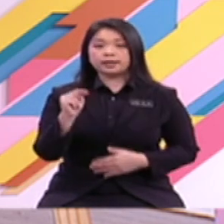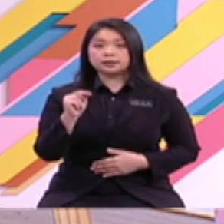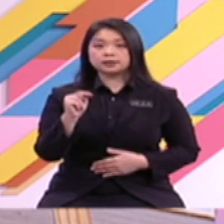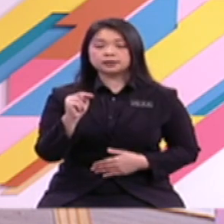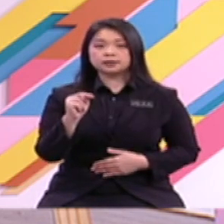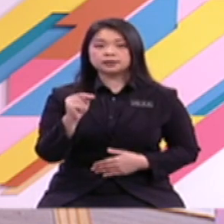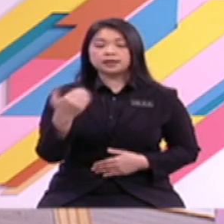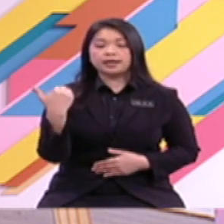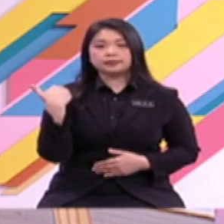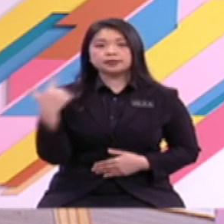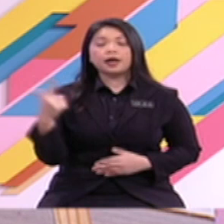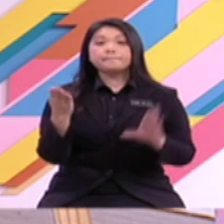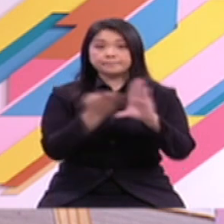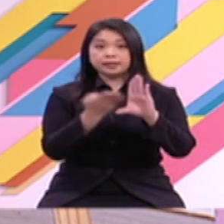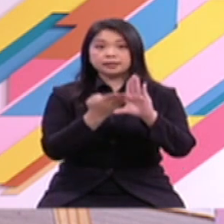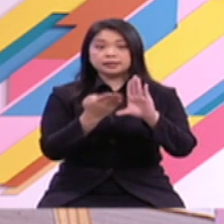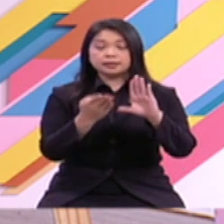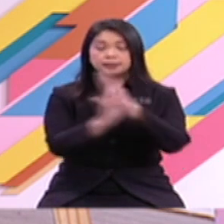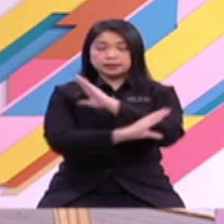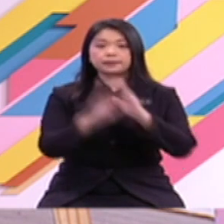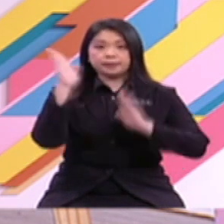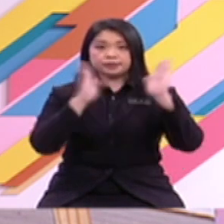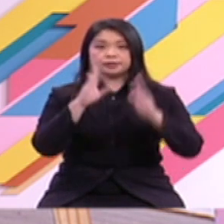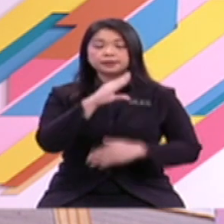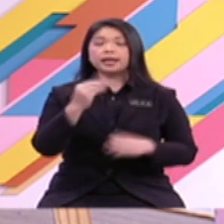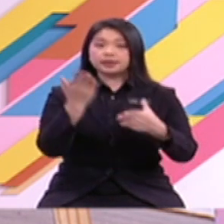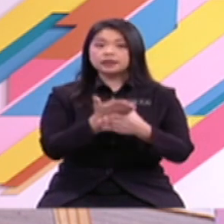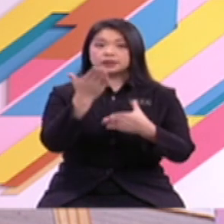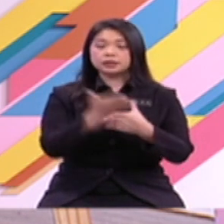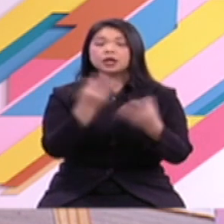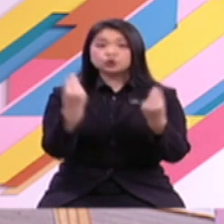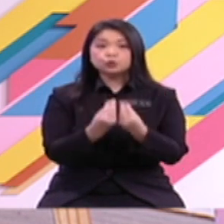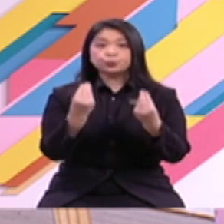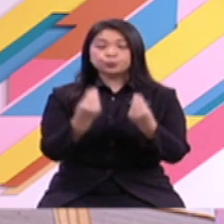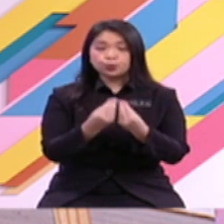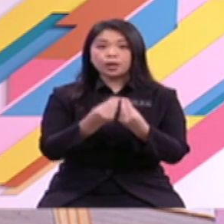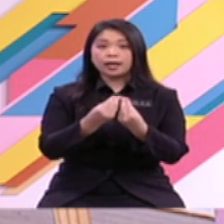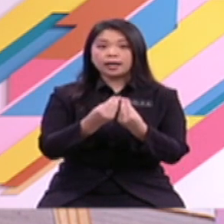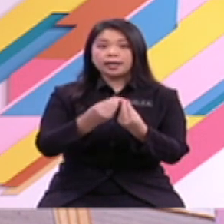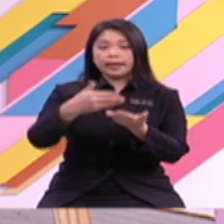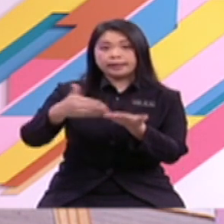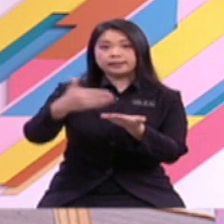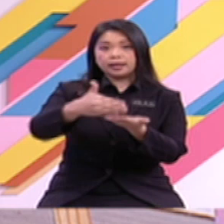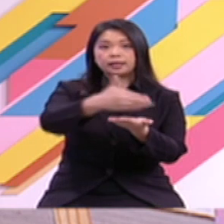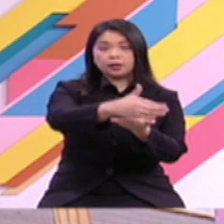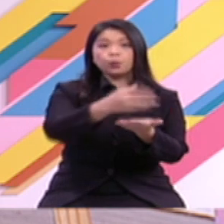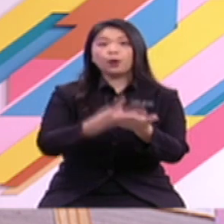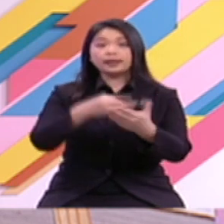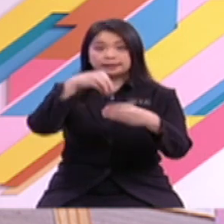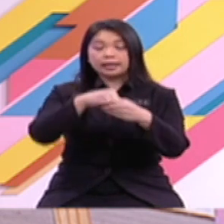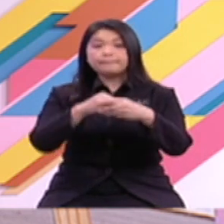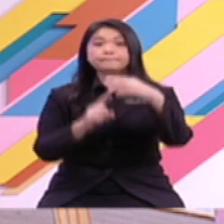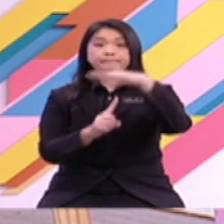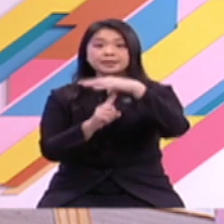dilaksanakan oleh Bank Negara Malaysia dan dia akan mempengaruhi jumlah edaran uang dalam pasaran Oke